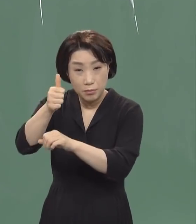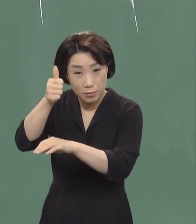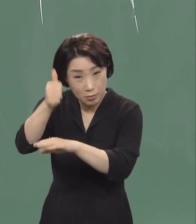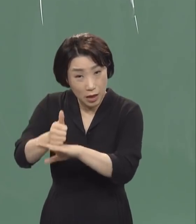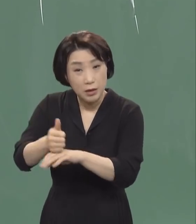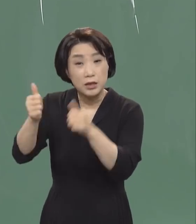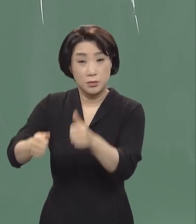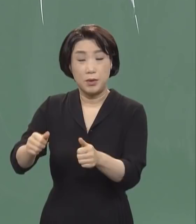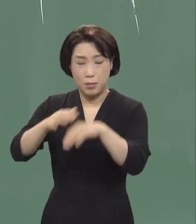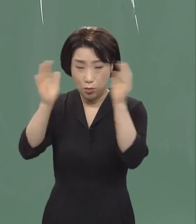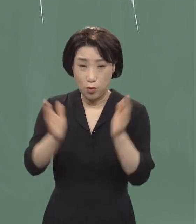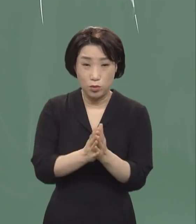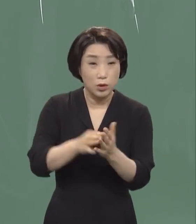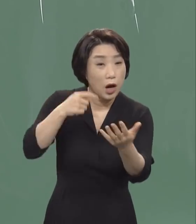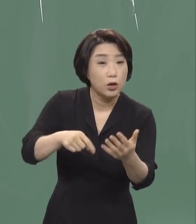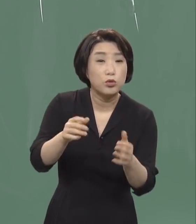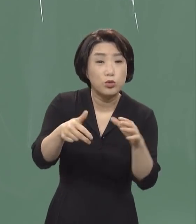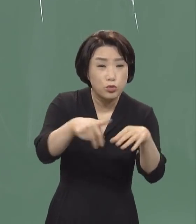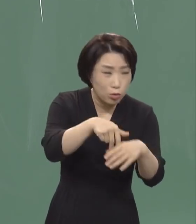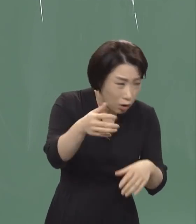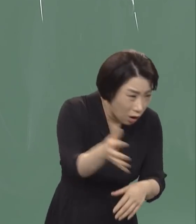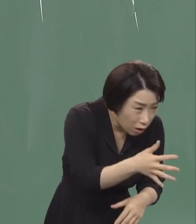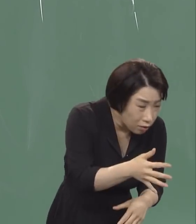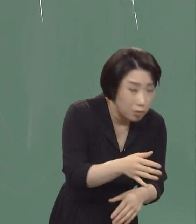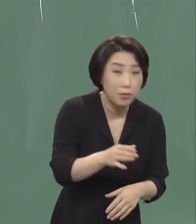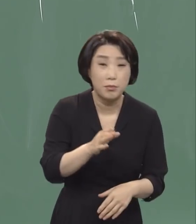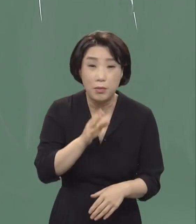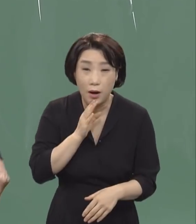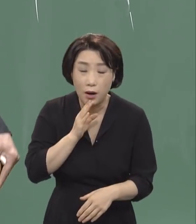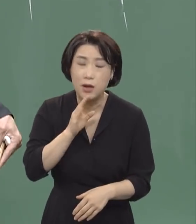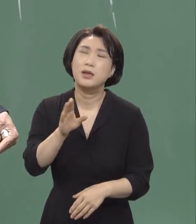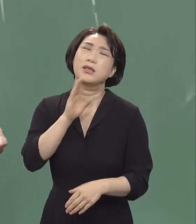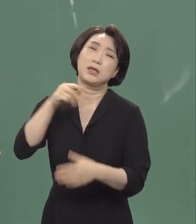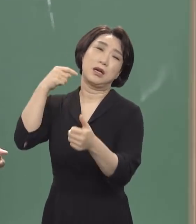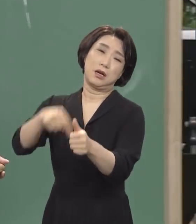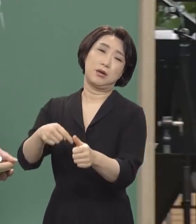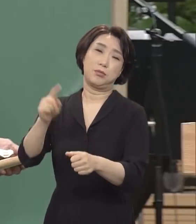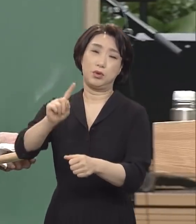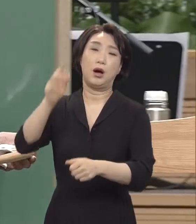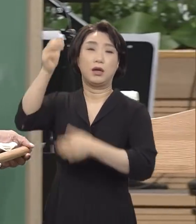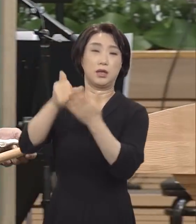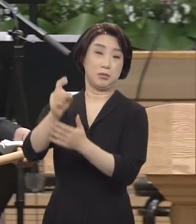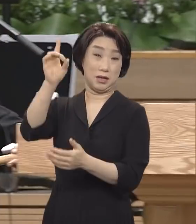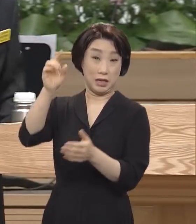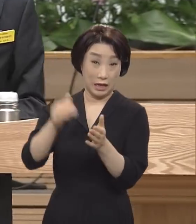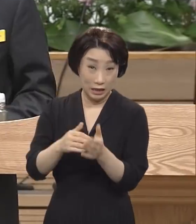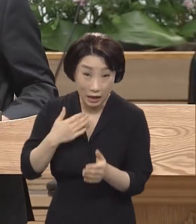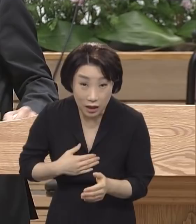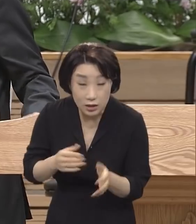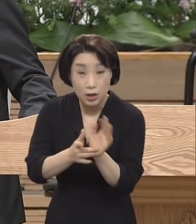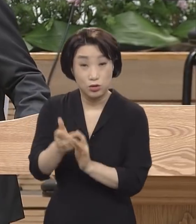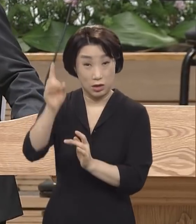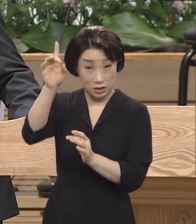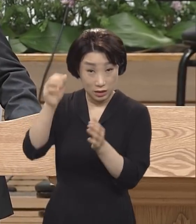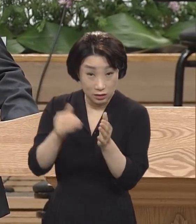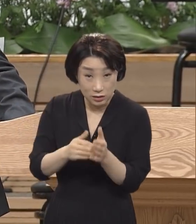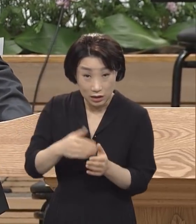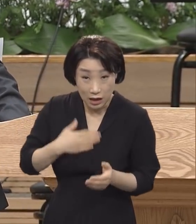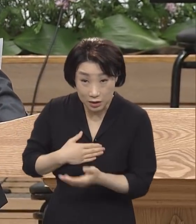다룬 종교는 아무도 없다 실제 다루고 계신 하나님밖에 없다 이 말이오 예수밖에 없다 이 말이오